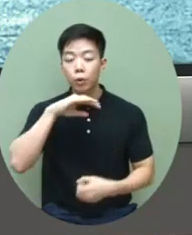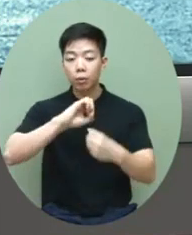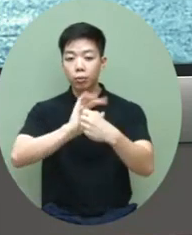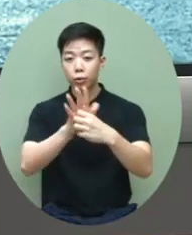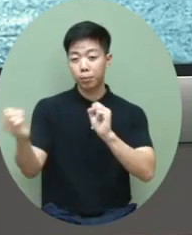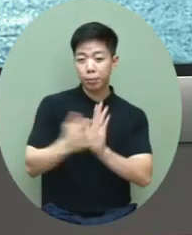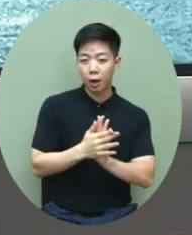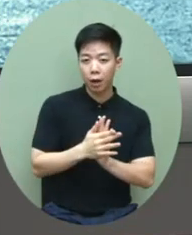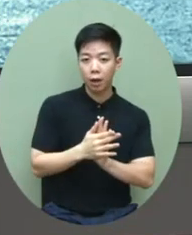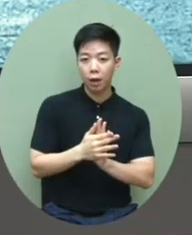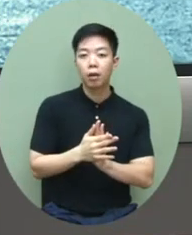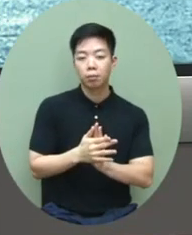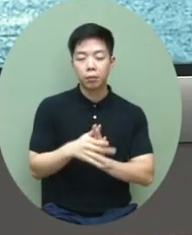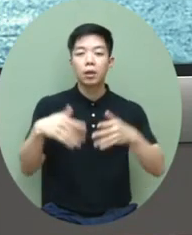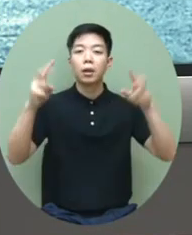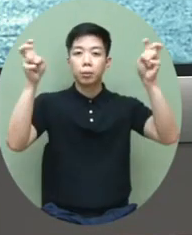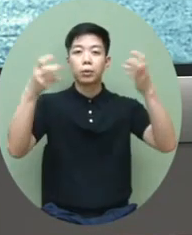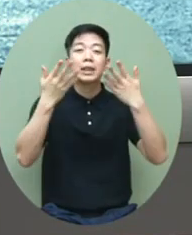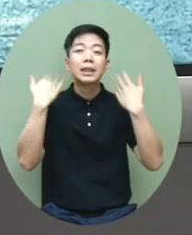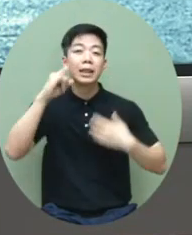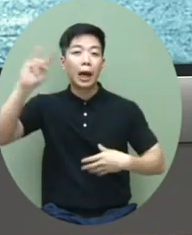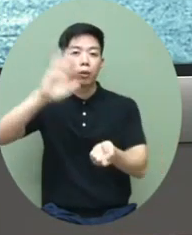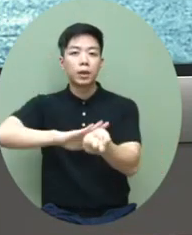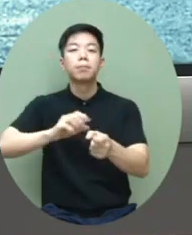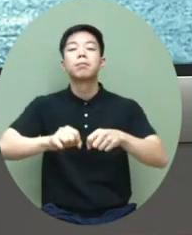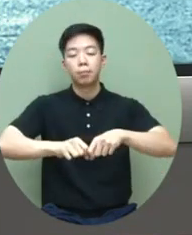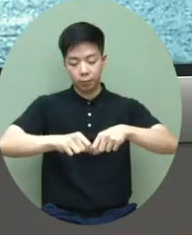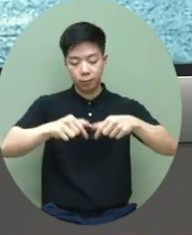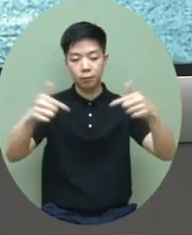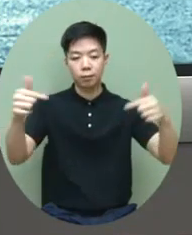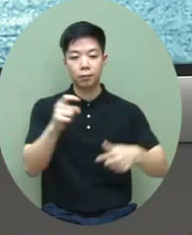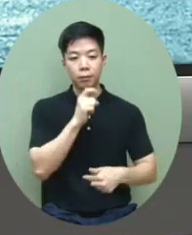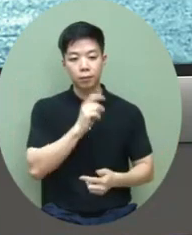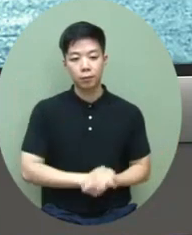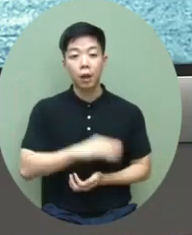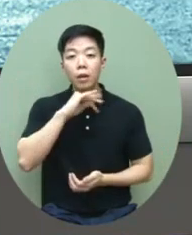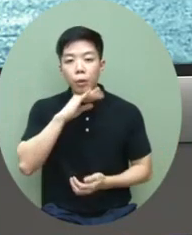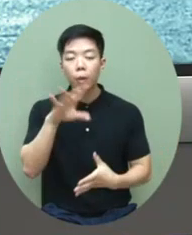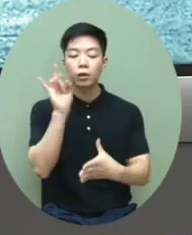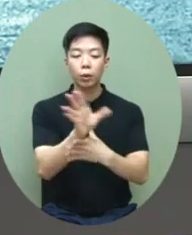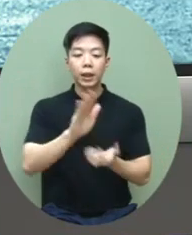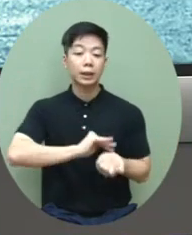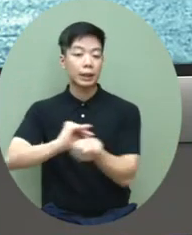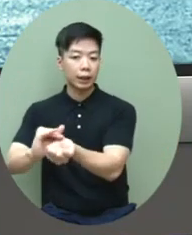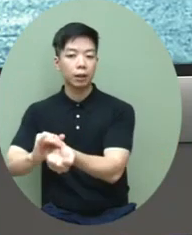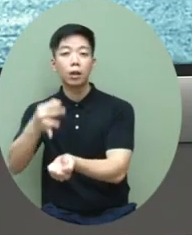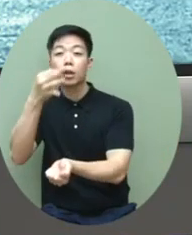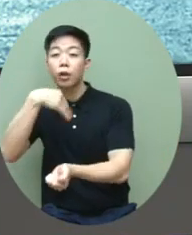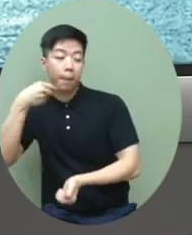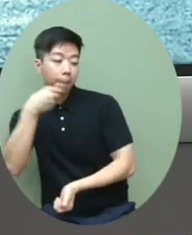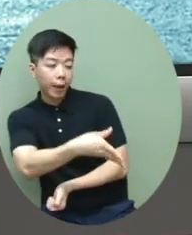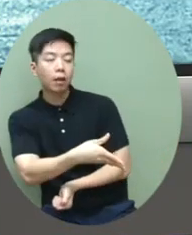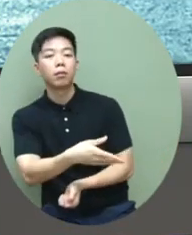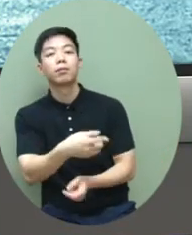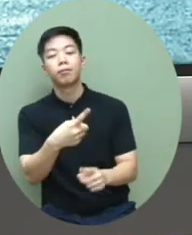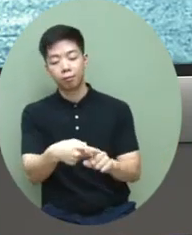到思考症嘅情況亦都係多咗嘅。由於呢個病咧，如果佢早啲見到醫生俾藥佢咧。是可以